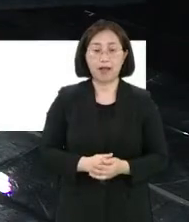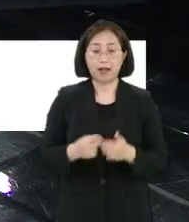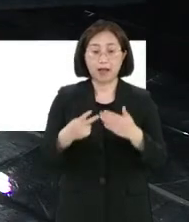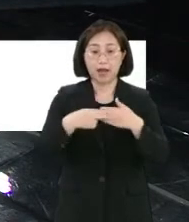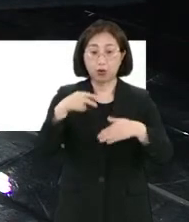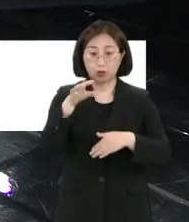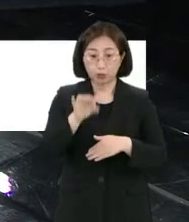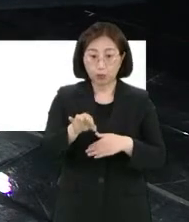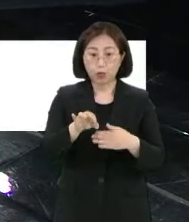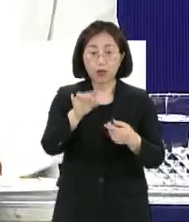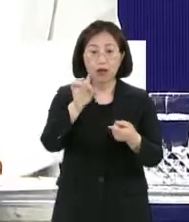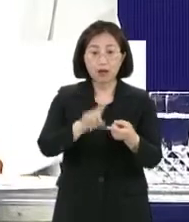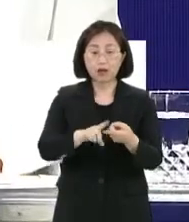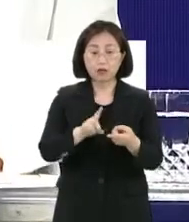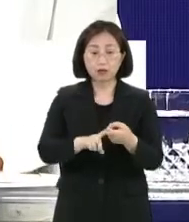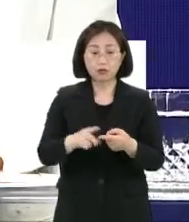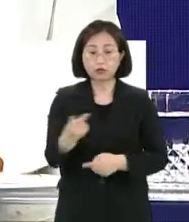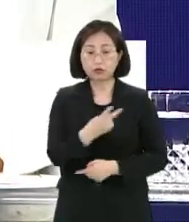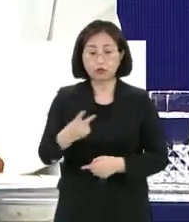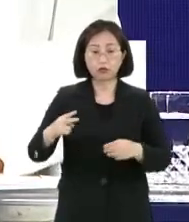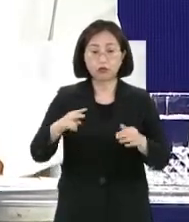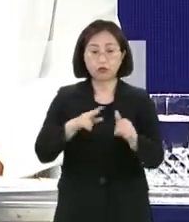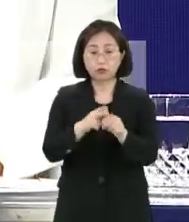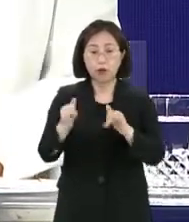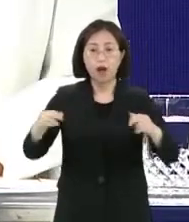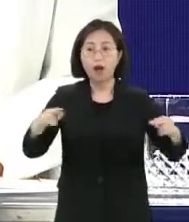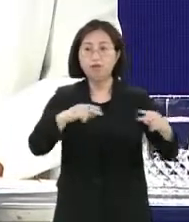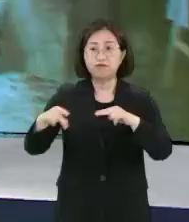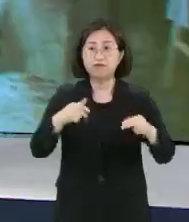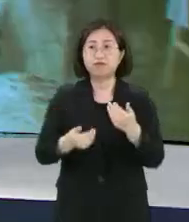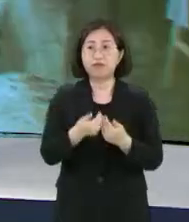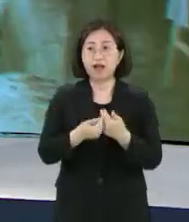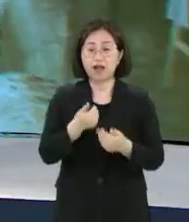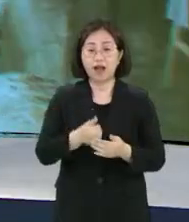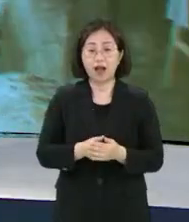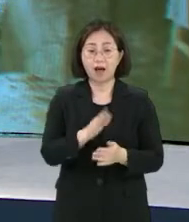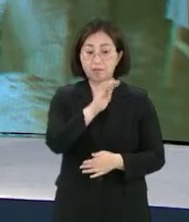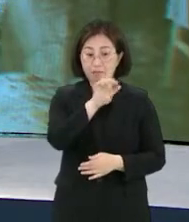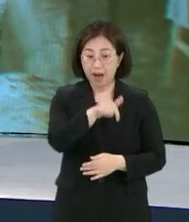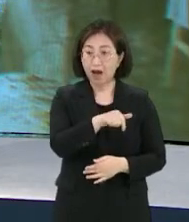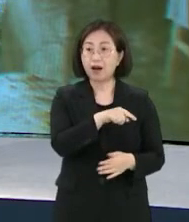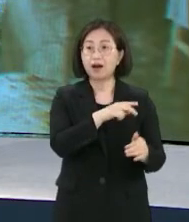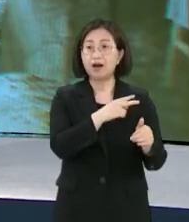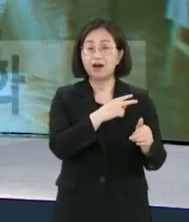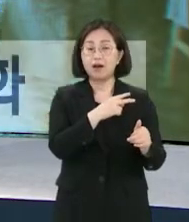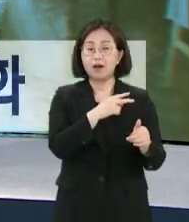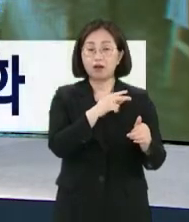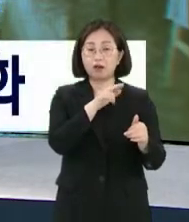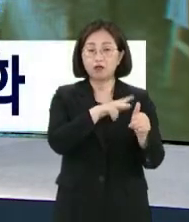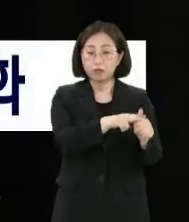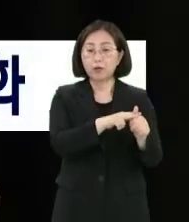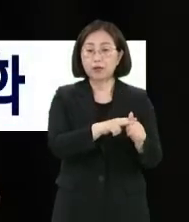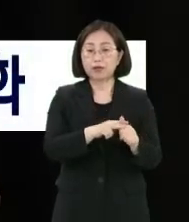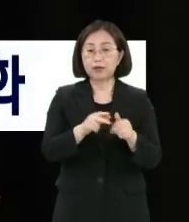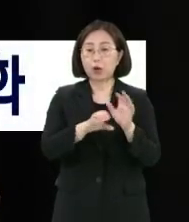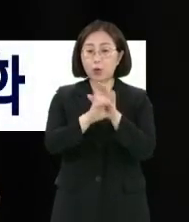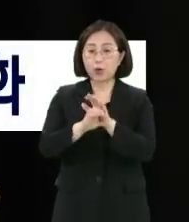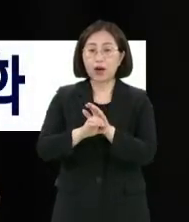1호음 유지 여부에 대해서는 두 후보가 첨예하게 대립했습니다. 박정현 후보는 코로나 상황에서 대덕